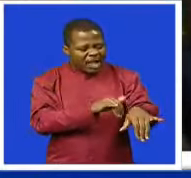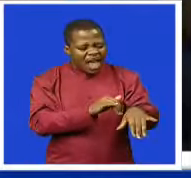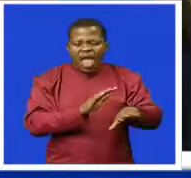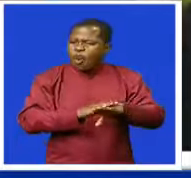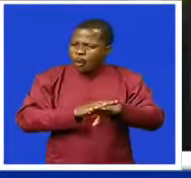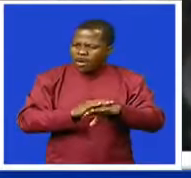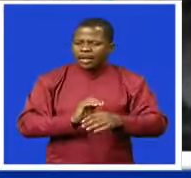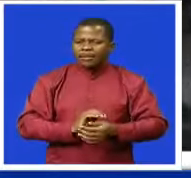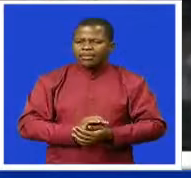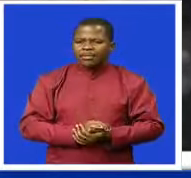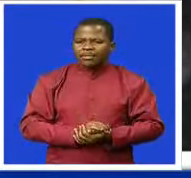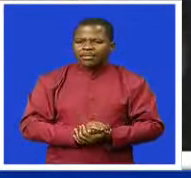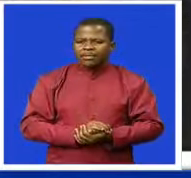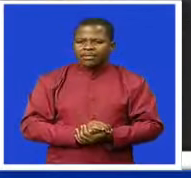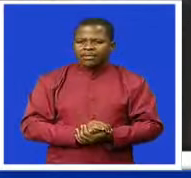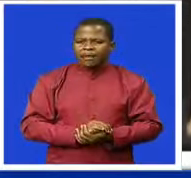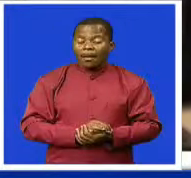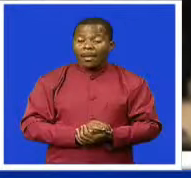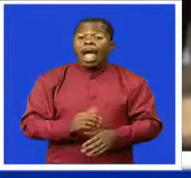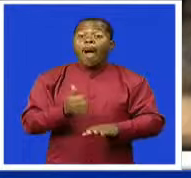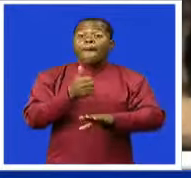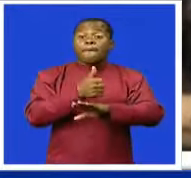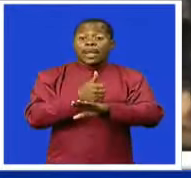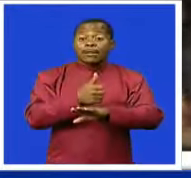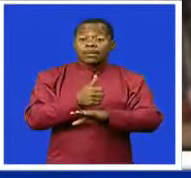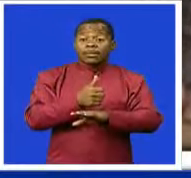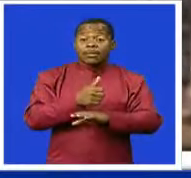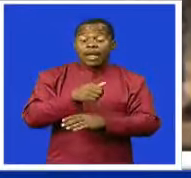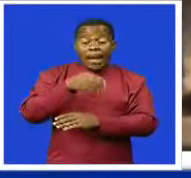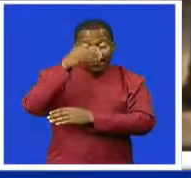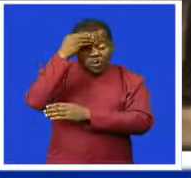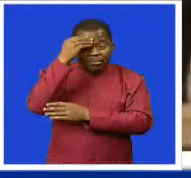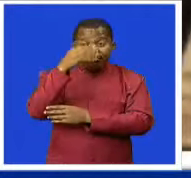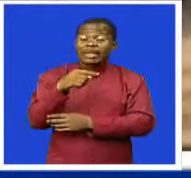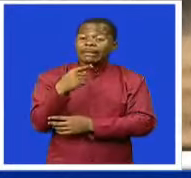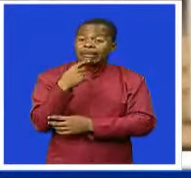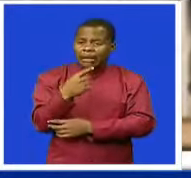kungako babambisene nemaphoyisa abayinkundla ekufundiseni